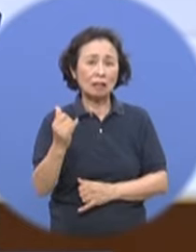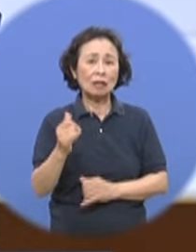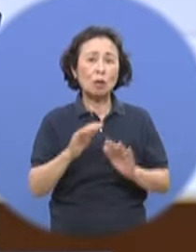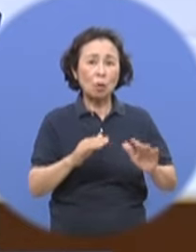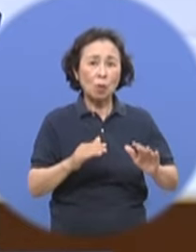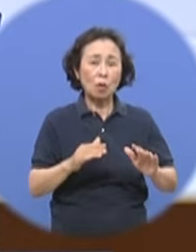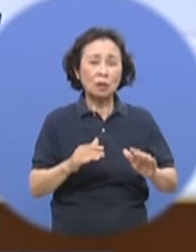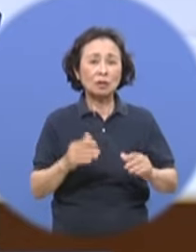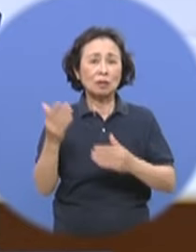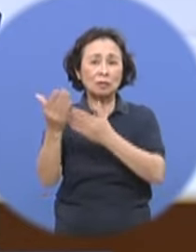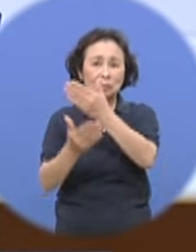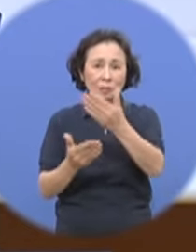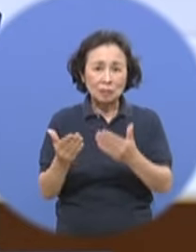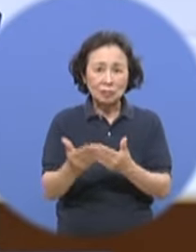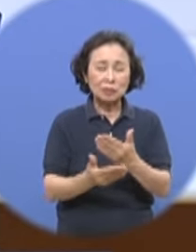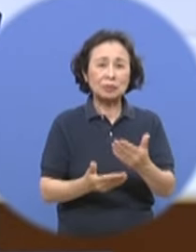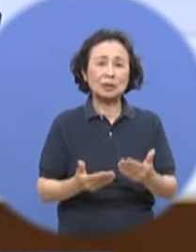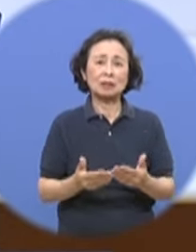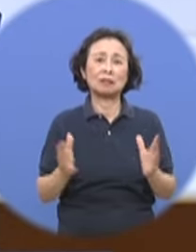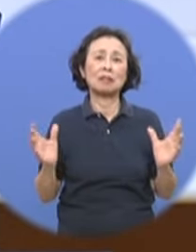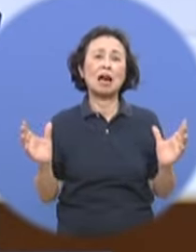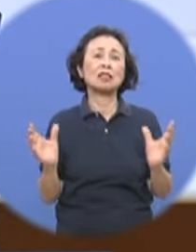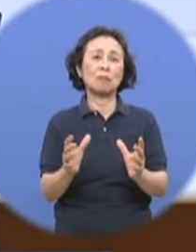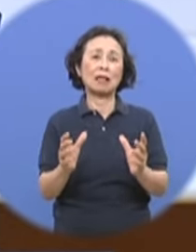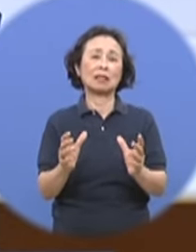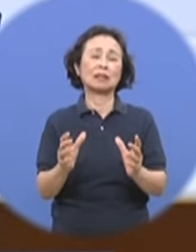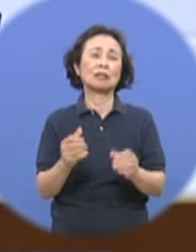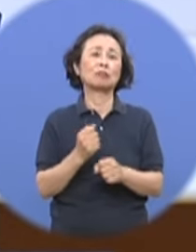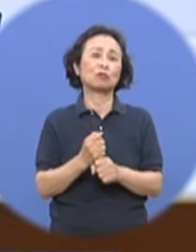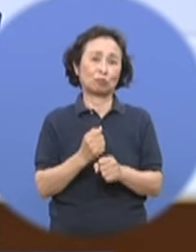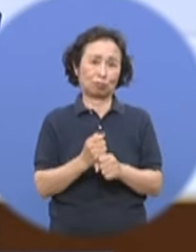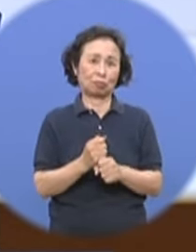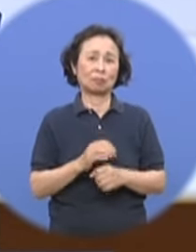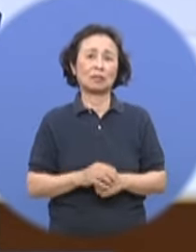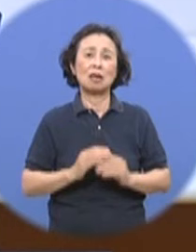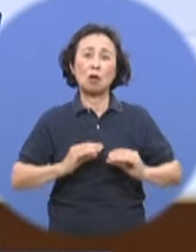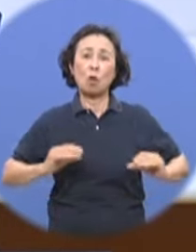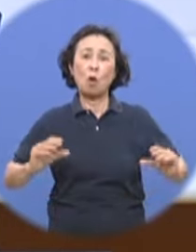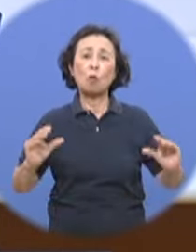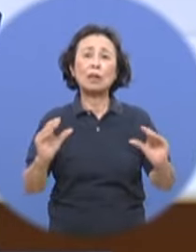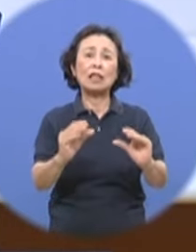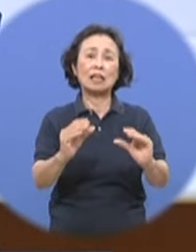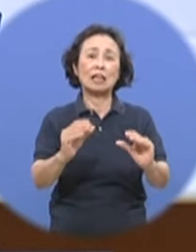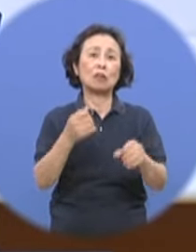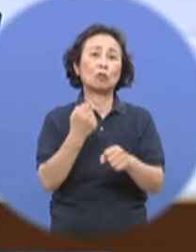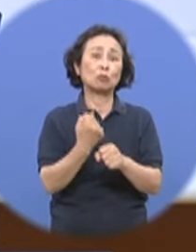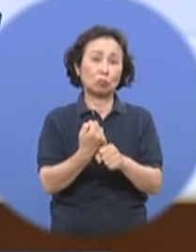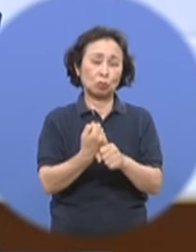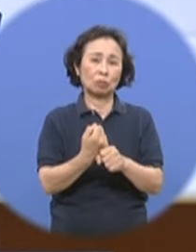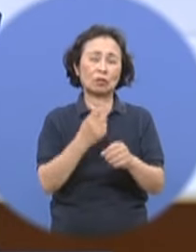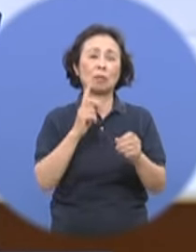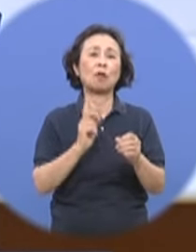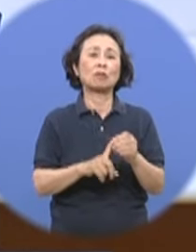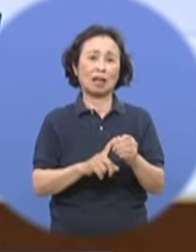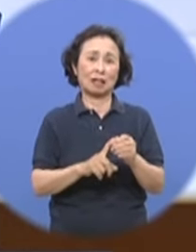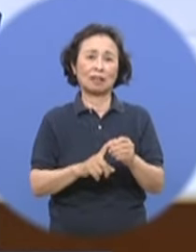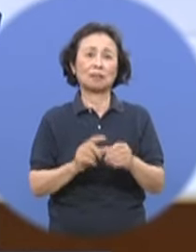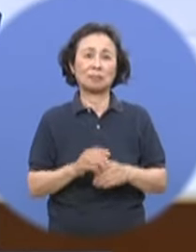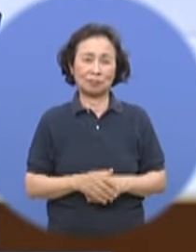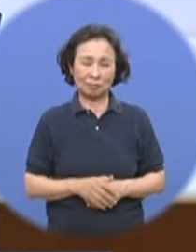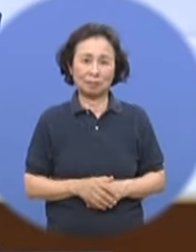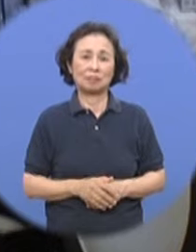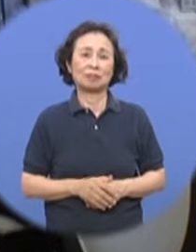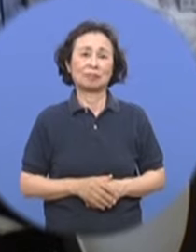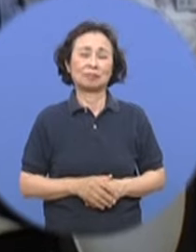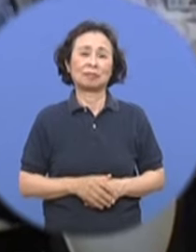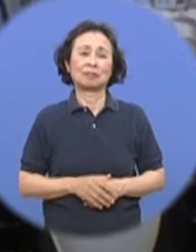子どもさんの世代で集まりを作る、コミュニティを作るということを目的にした事